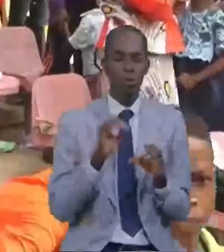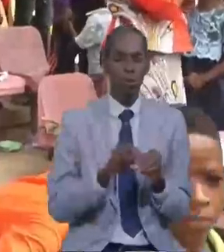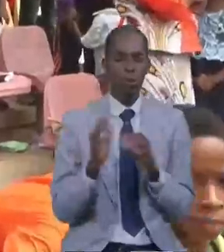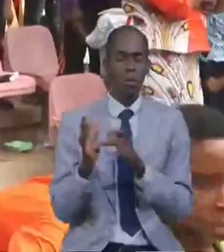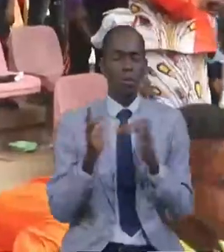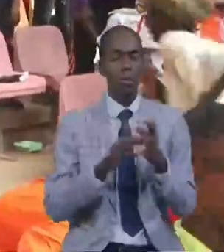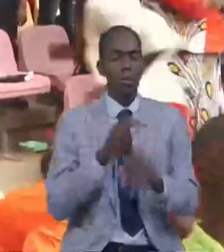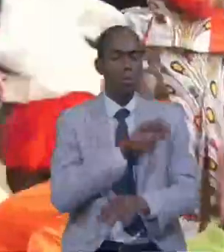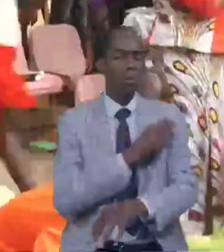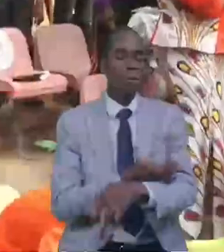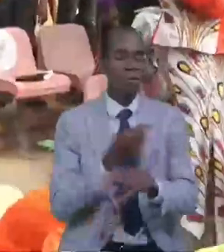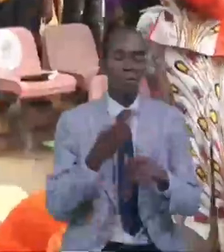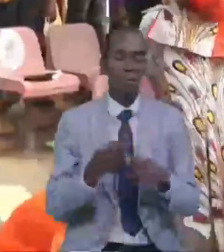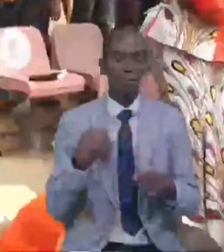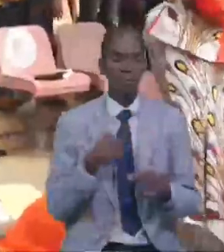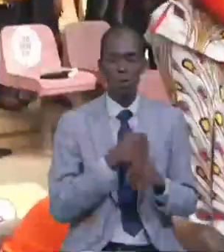vous asseoir.